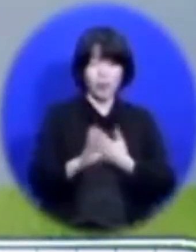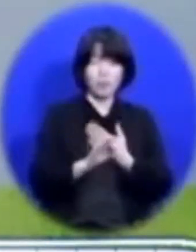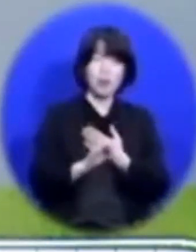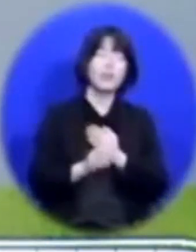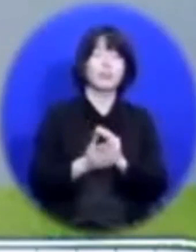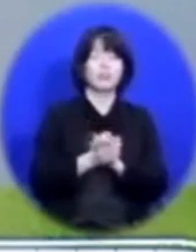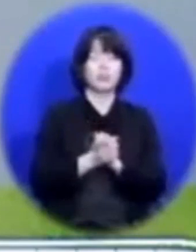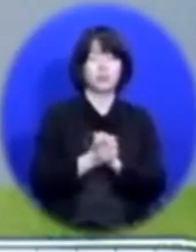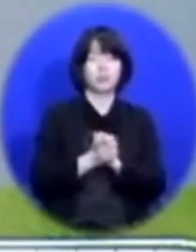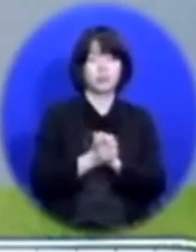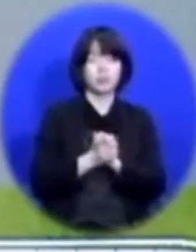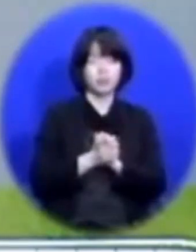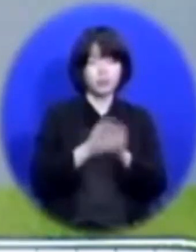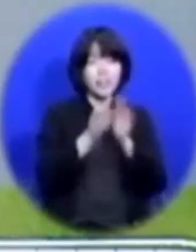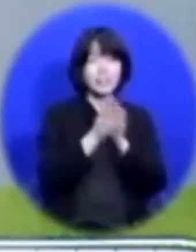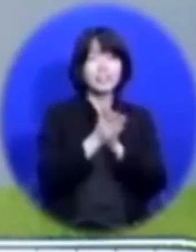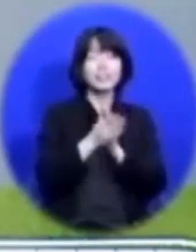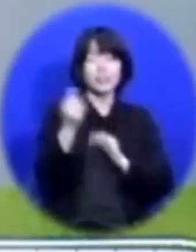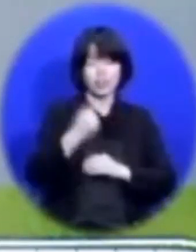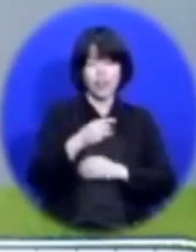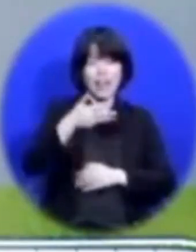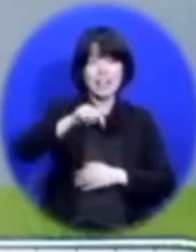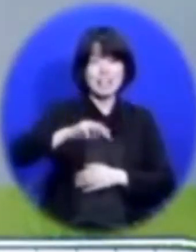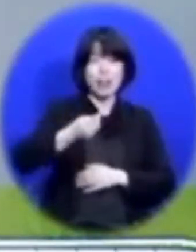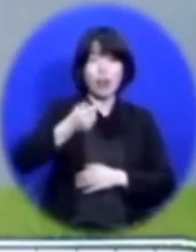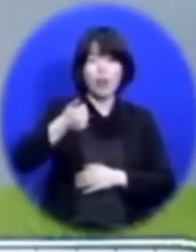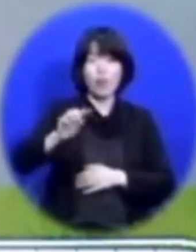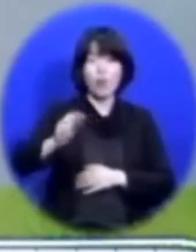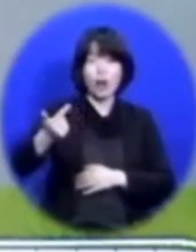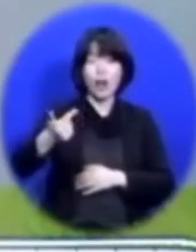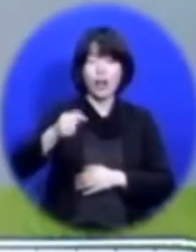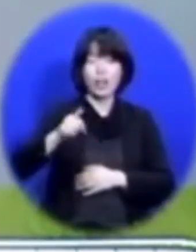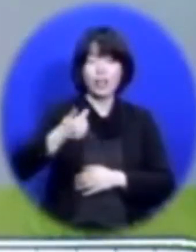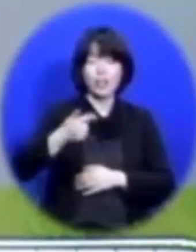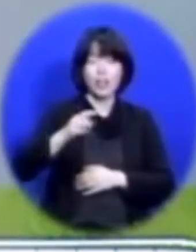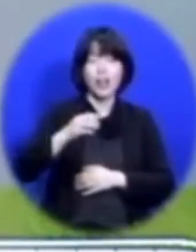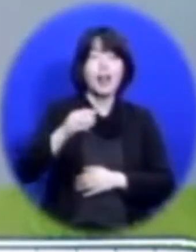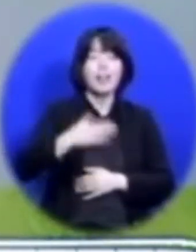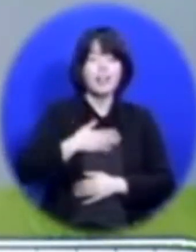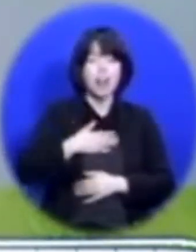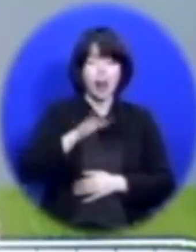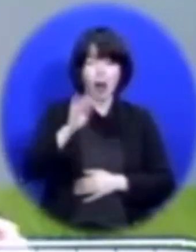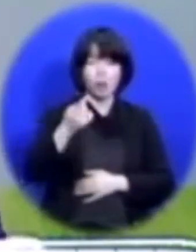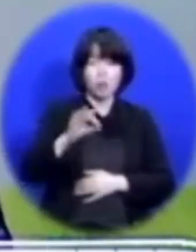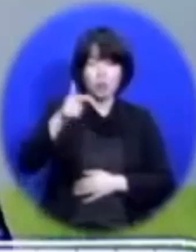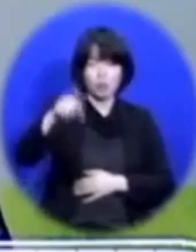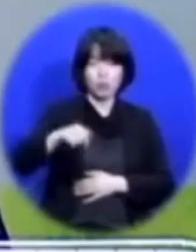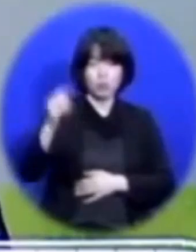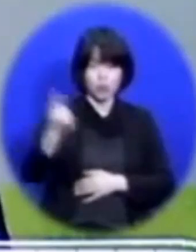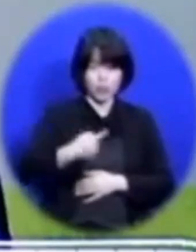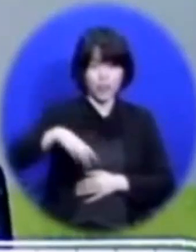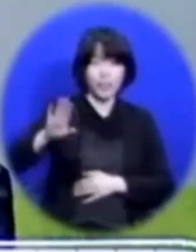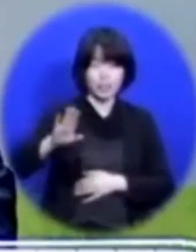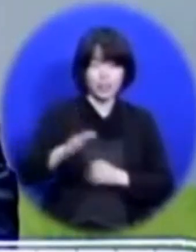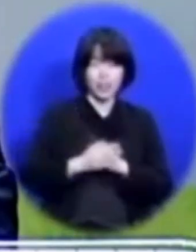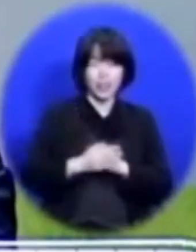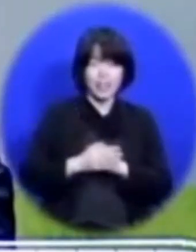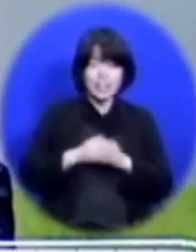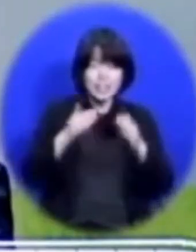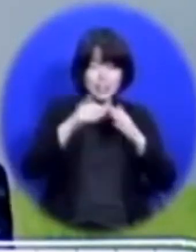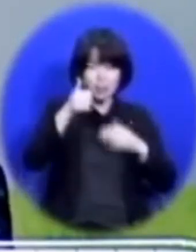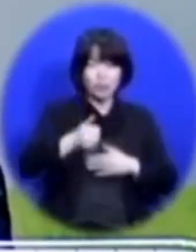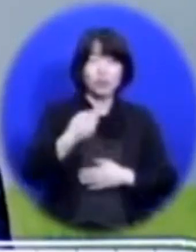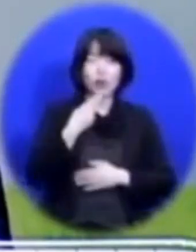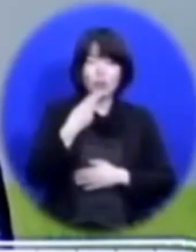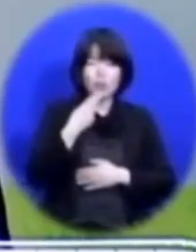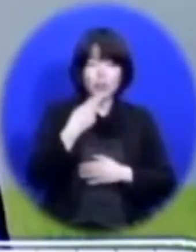편지였다." 한번들렀던적이있어요.마치도둑처럼, 주인이